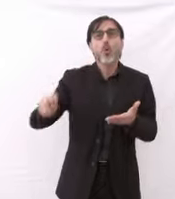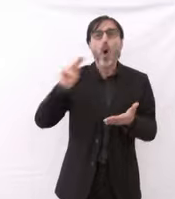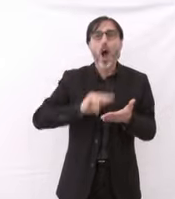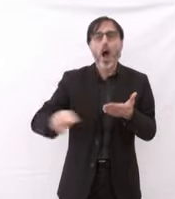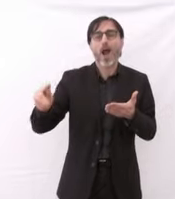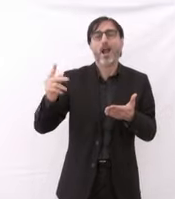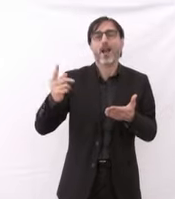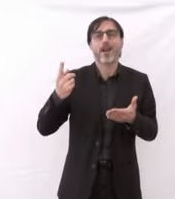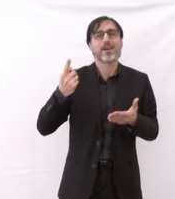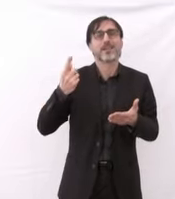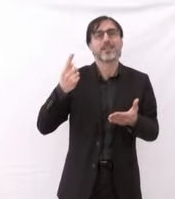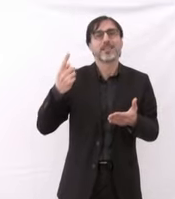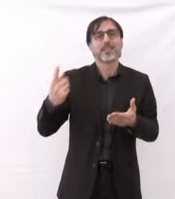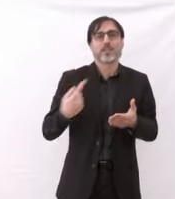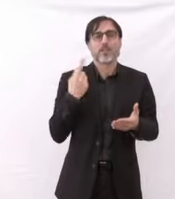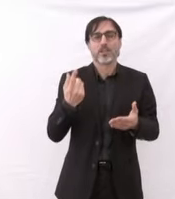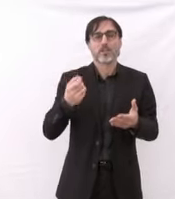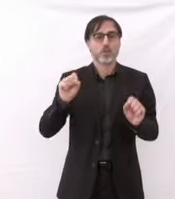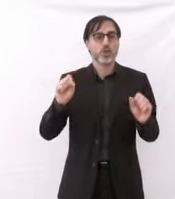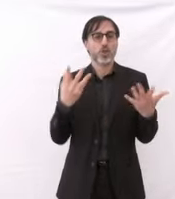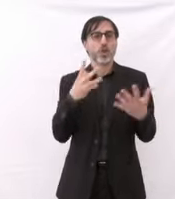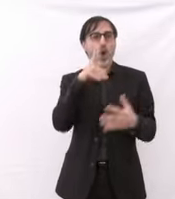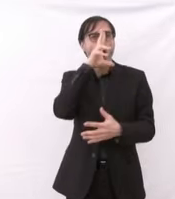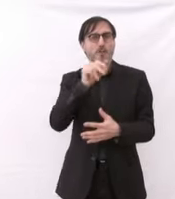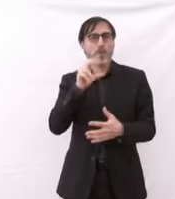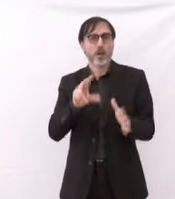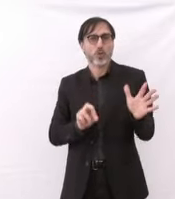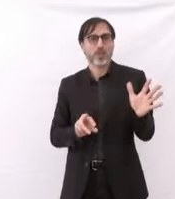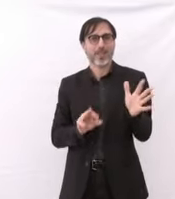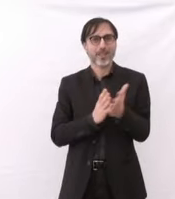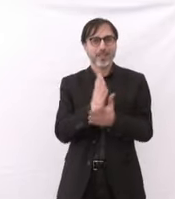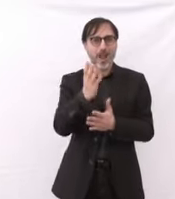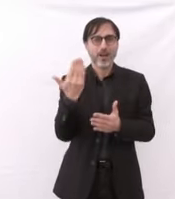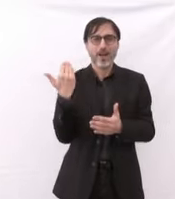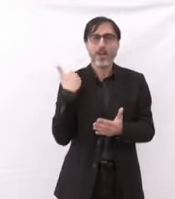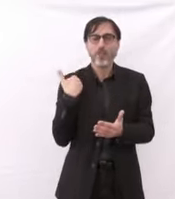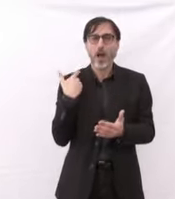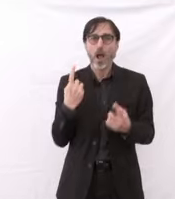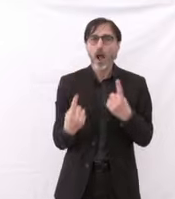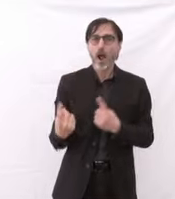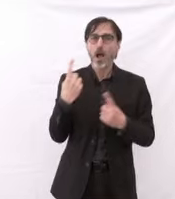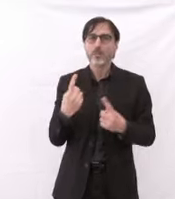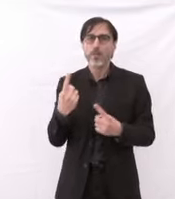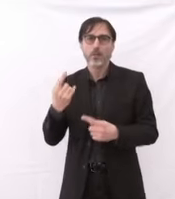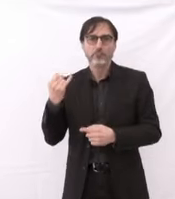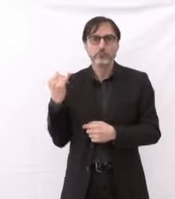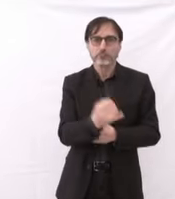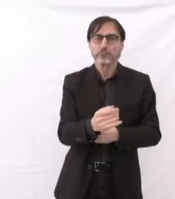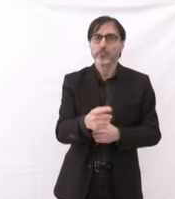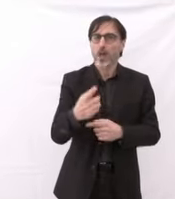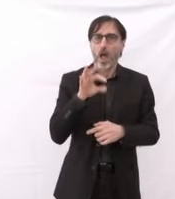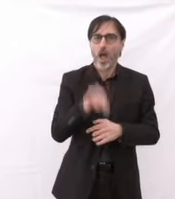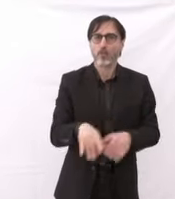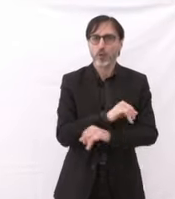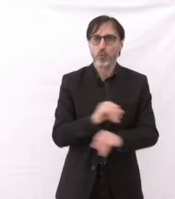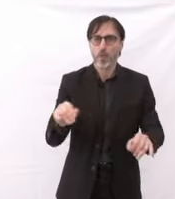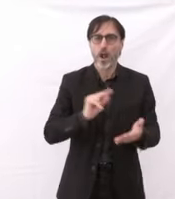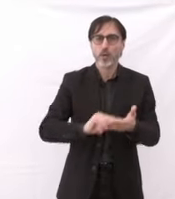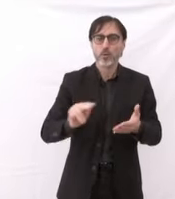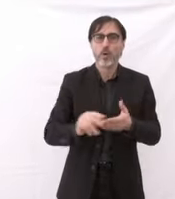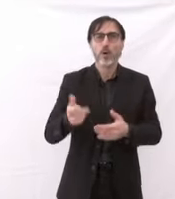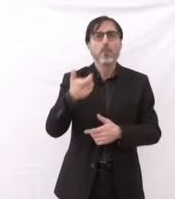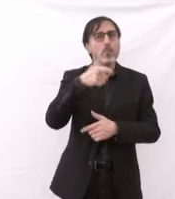lo attendevano in quel 19 marzo di 30 anni fa, e dove lui non è più arrivato, perché proprio